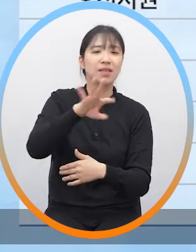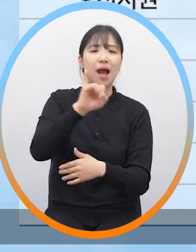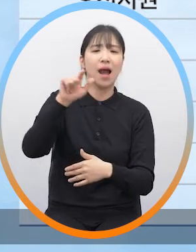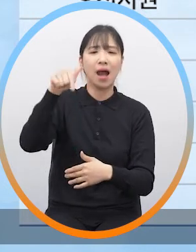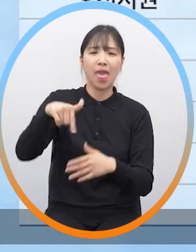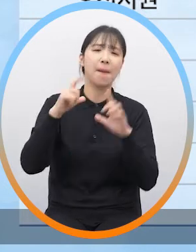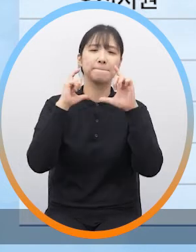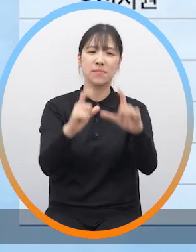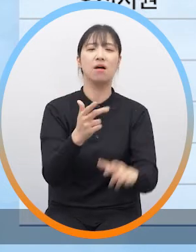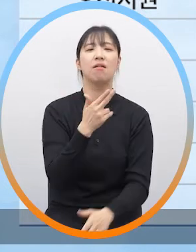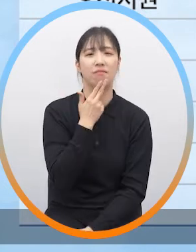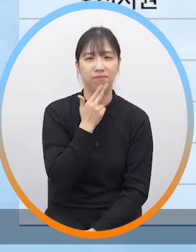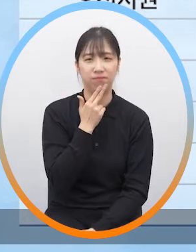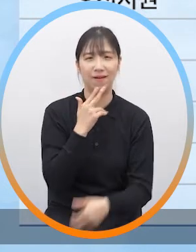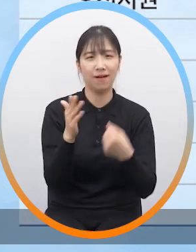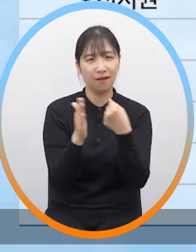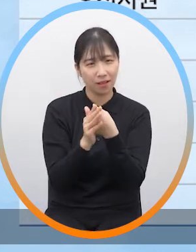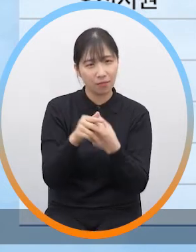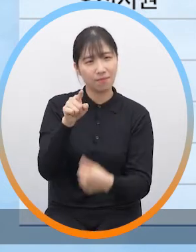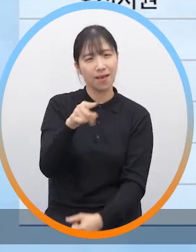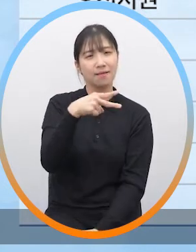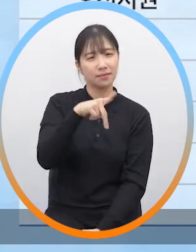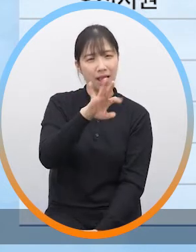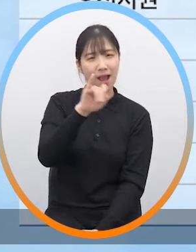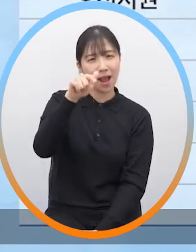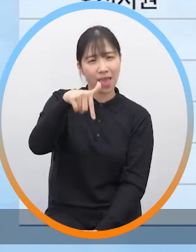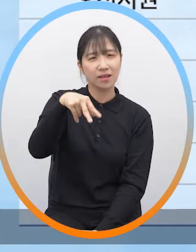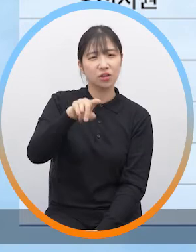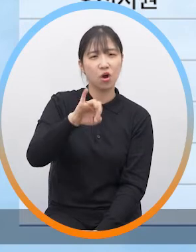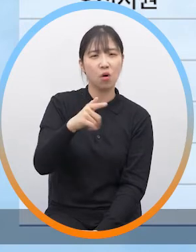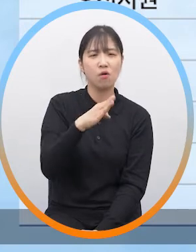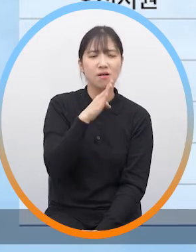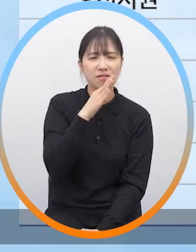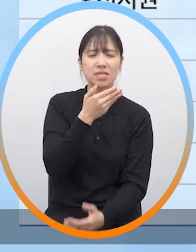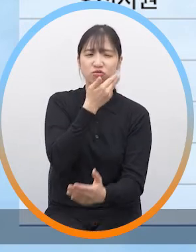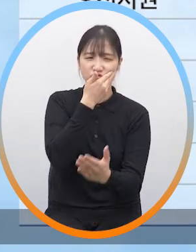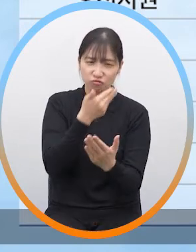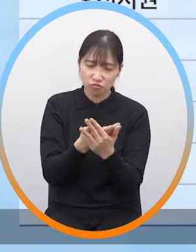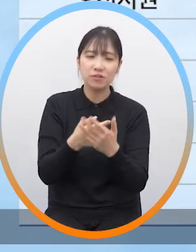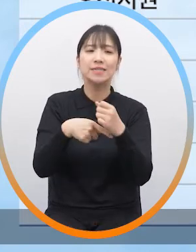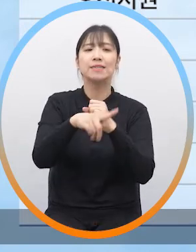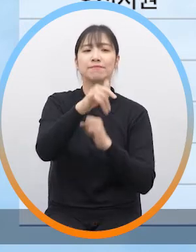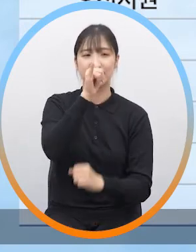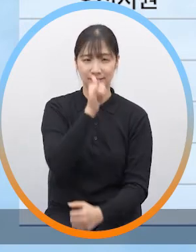못합니다. 이런 측면에서 이 사획서원이라고 하는 것은 굉장한 의미가 있다,